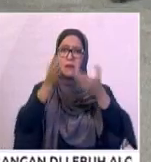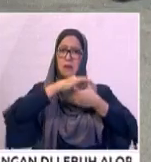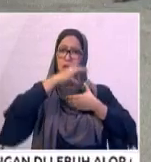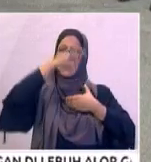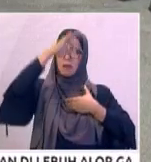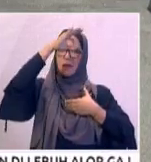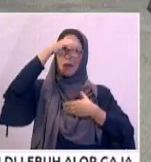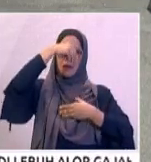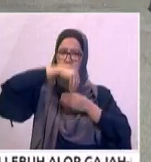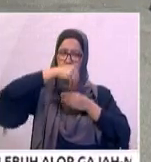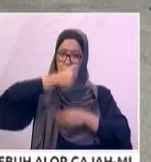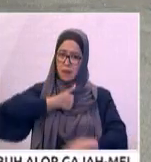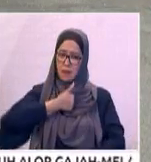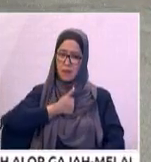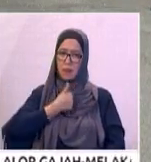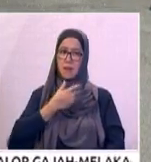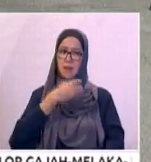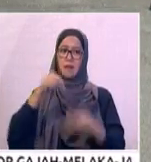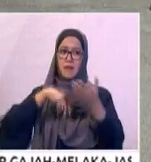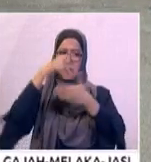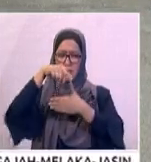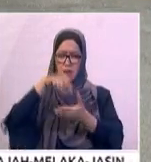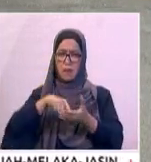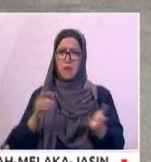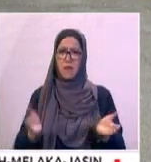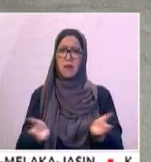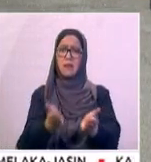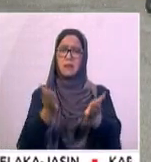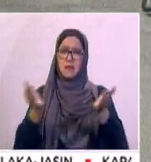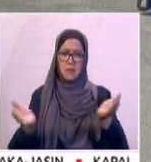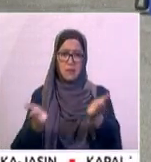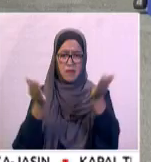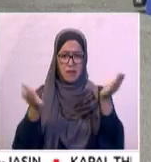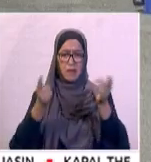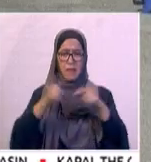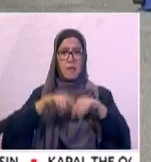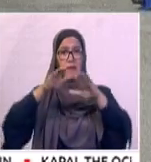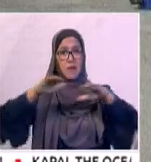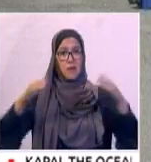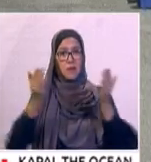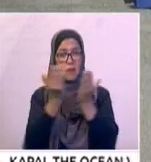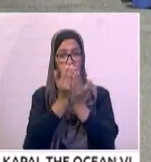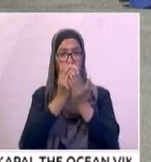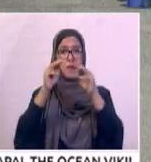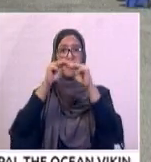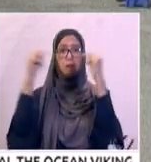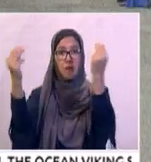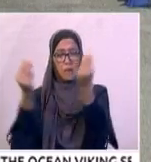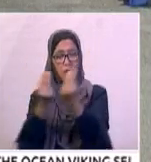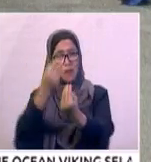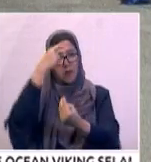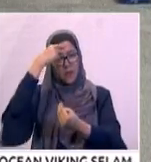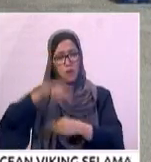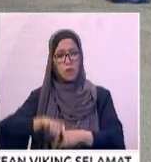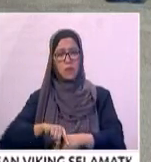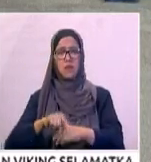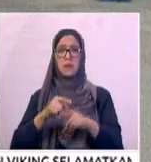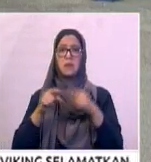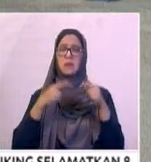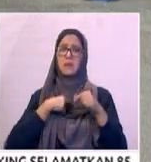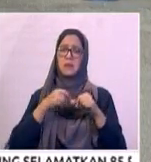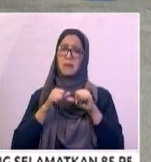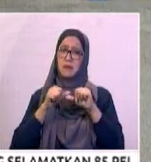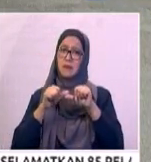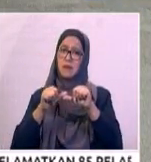dapat menggalakkan warga sekolah dan juga masyarakat untuk memupuk semangat perpaduan dan